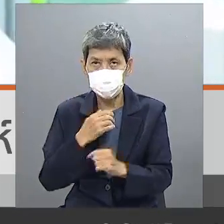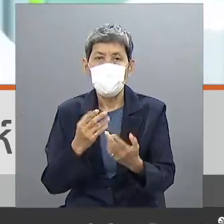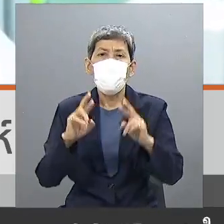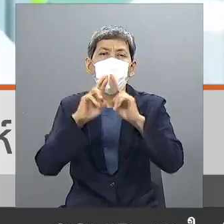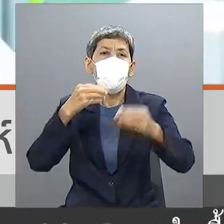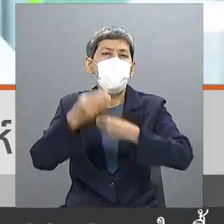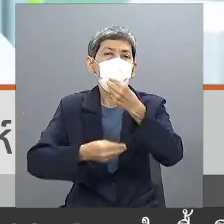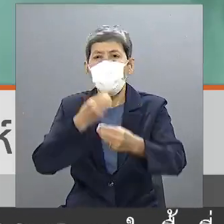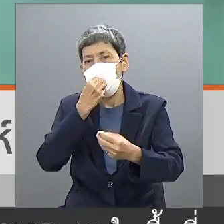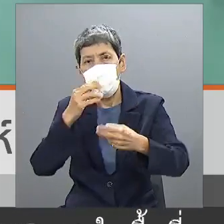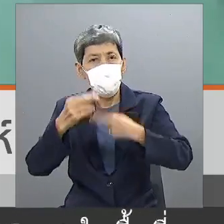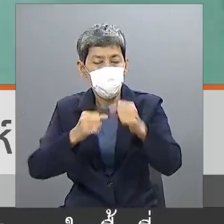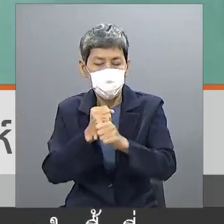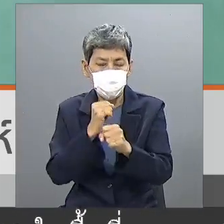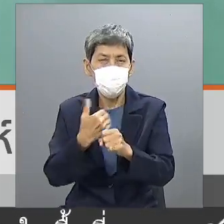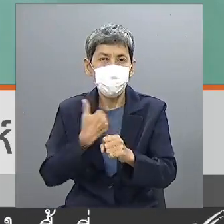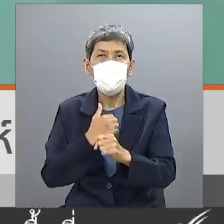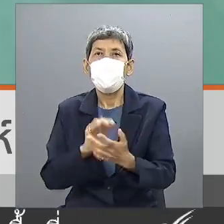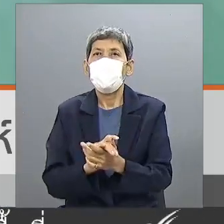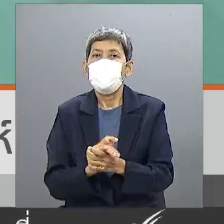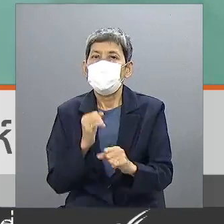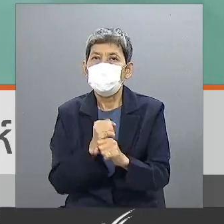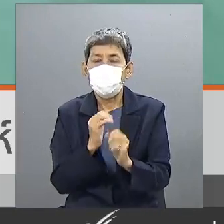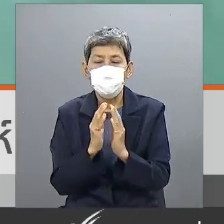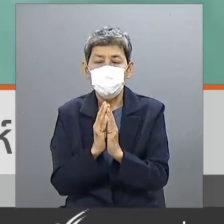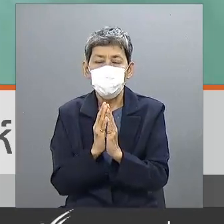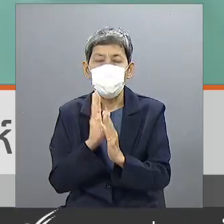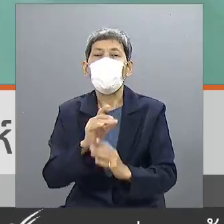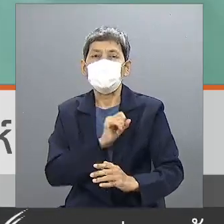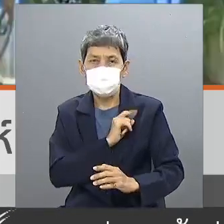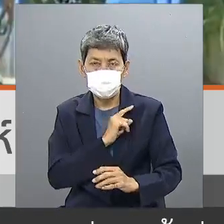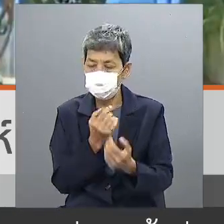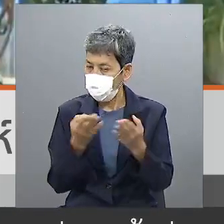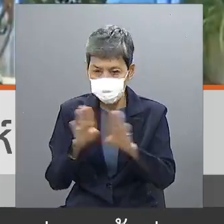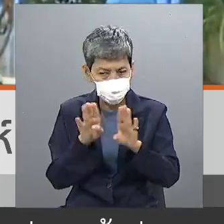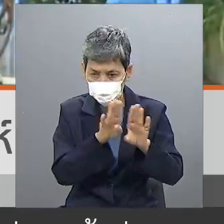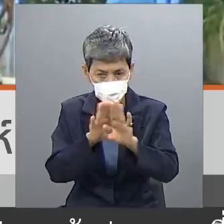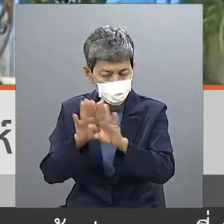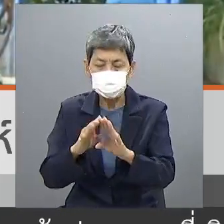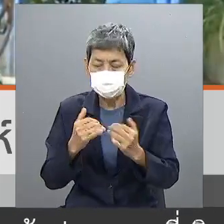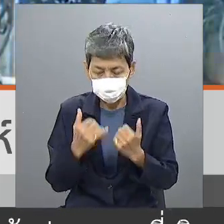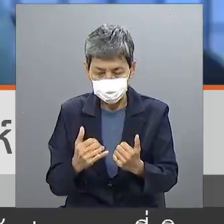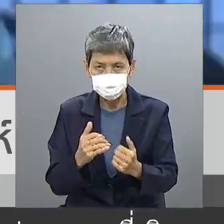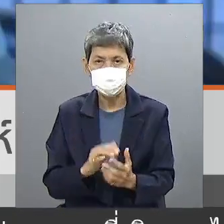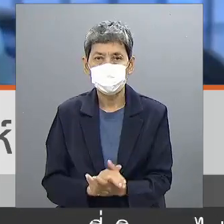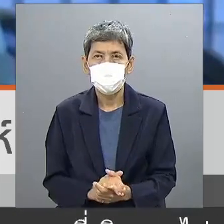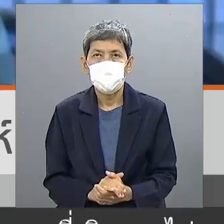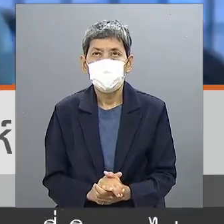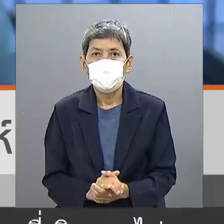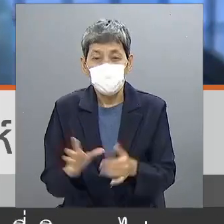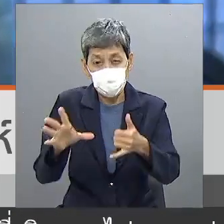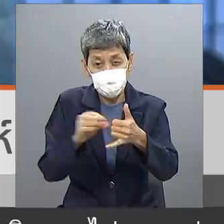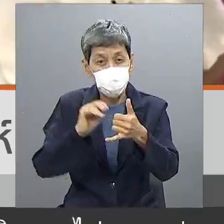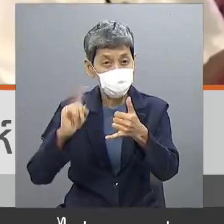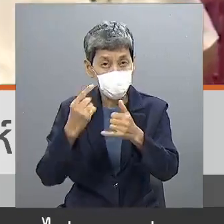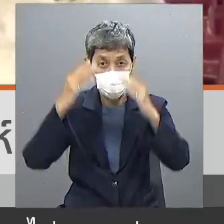ารรวมทั้งระงับการประกอบพิธีกรรมทางศาสนาจนกว่าจะแจ้งให้ทราบในภายหลังจำนวนผู้ติดเชื้อรายใหม่ของเวียดนามนับ